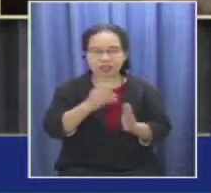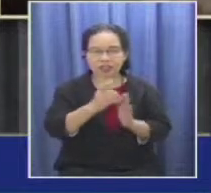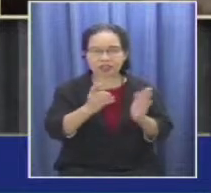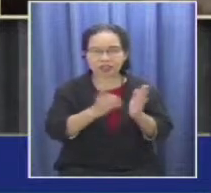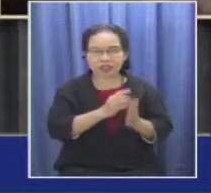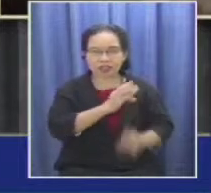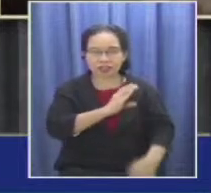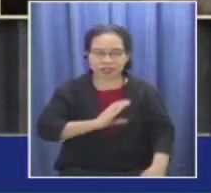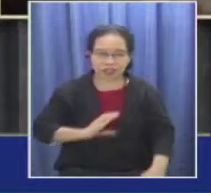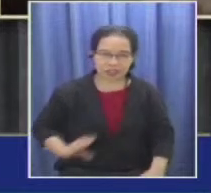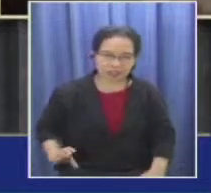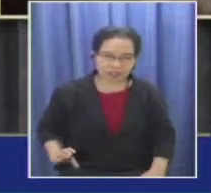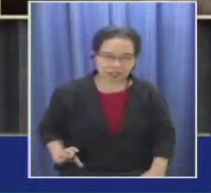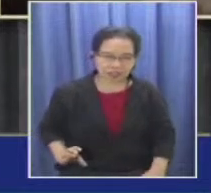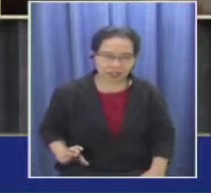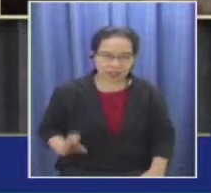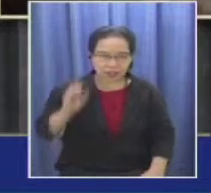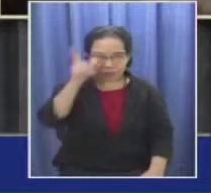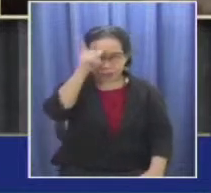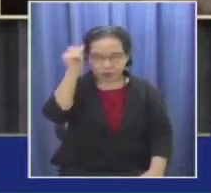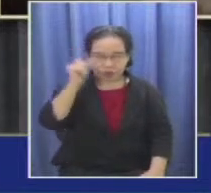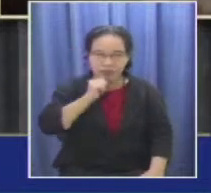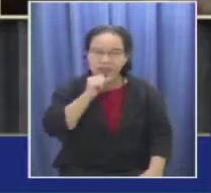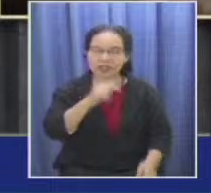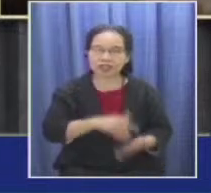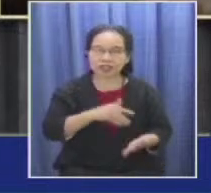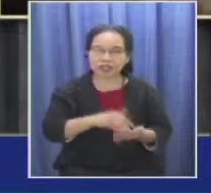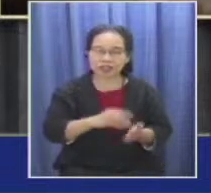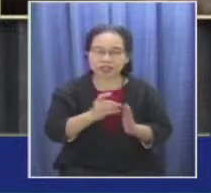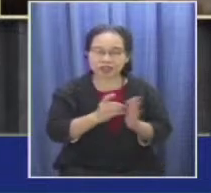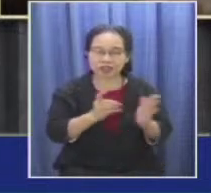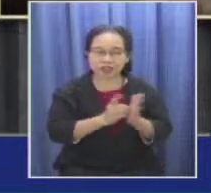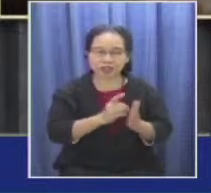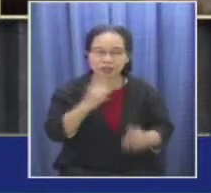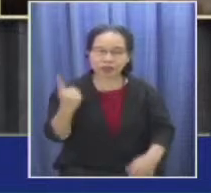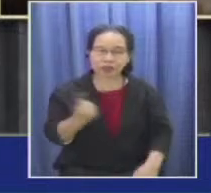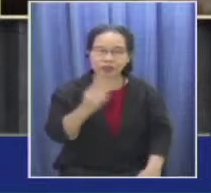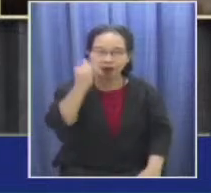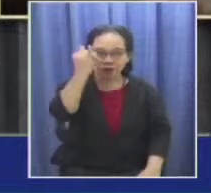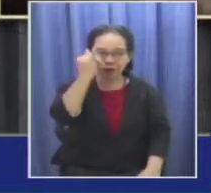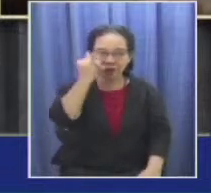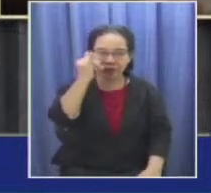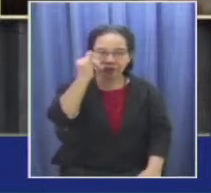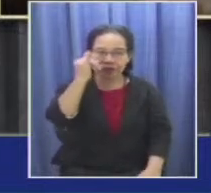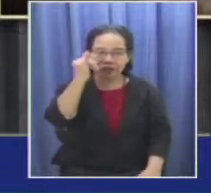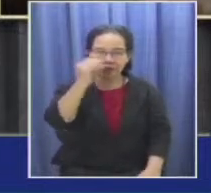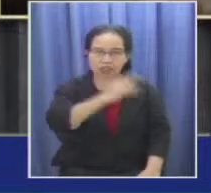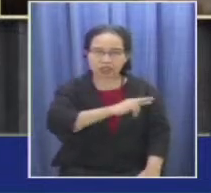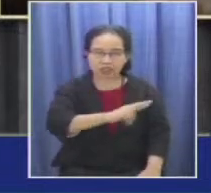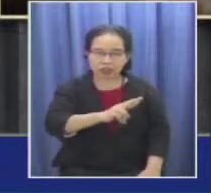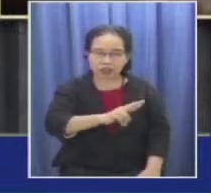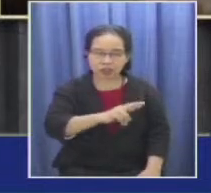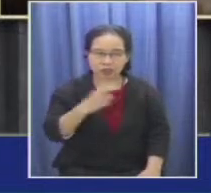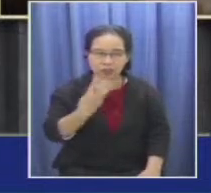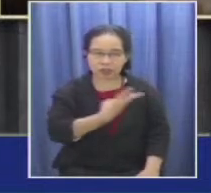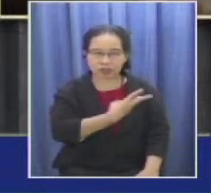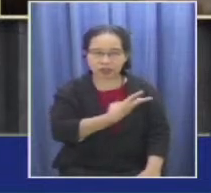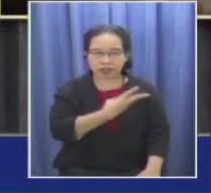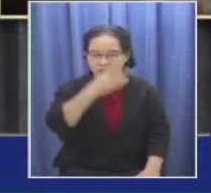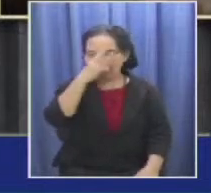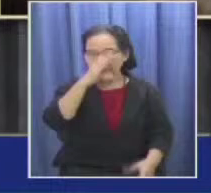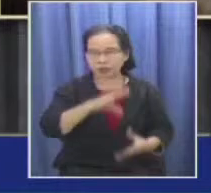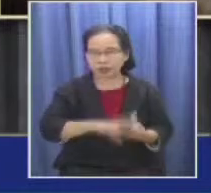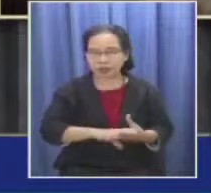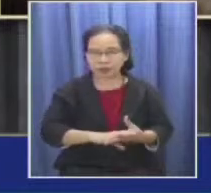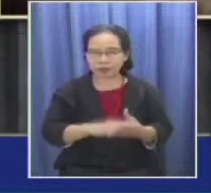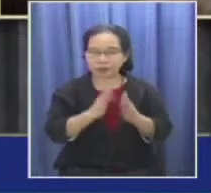di kan no te akoma no mu ansa ɛno nti a yesua Awurade Kristo mmara nsɛm no